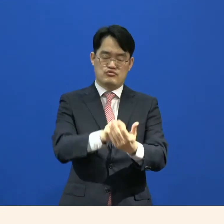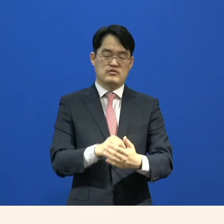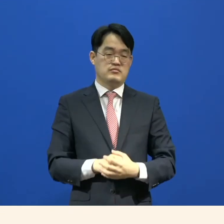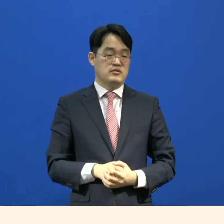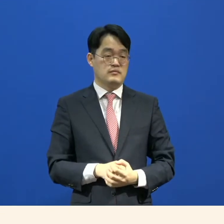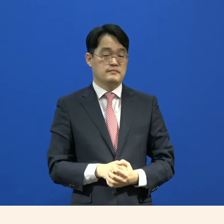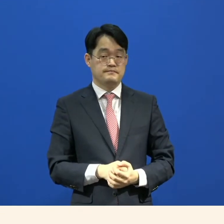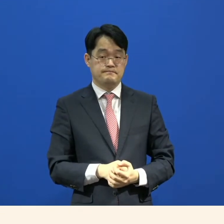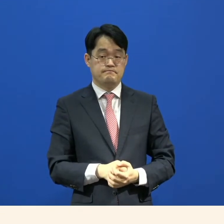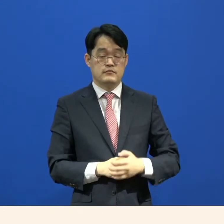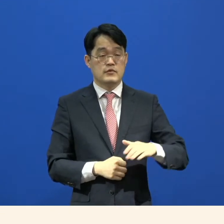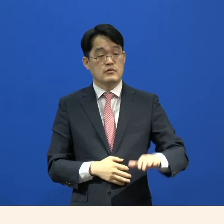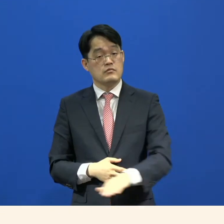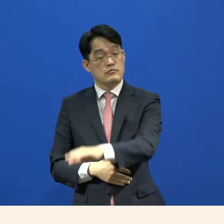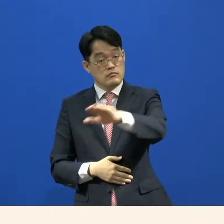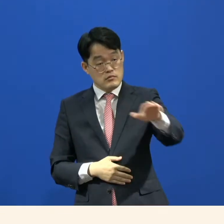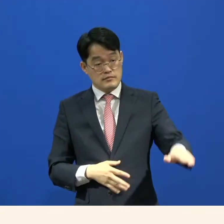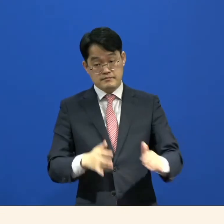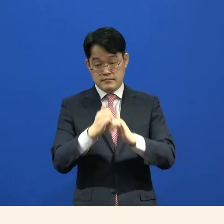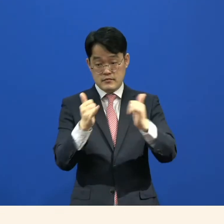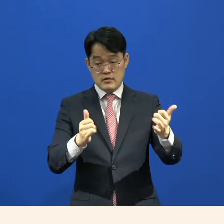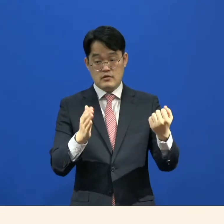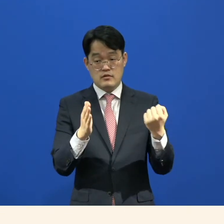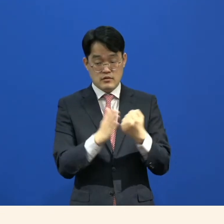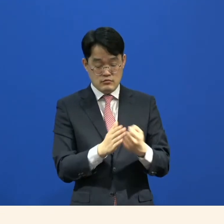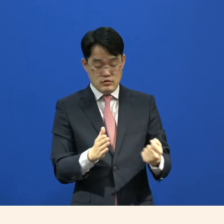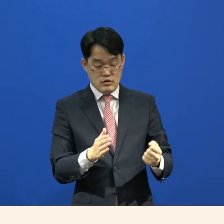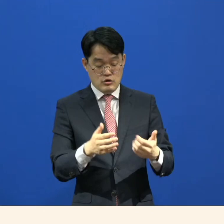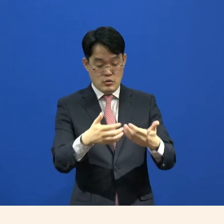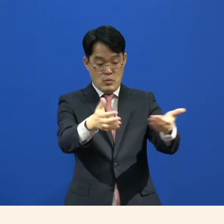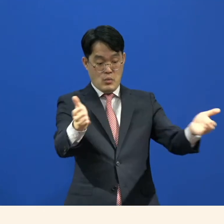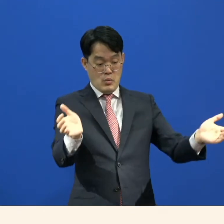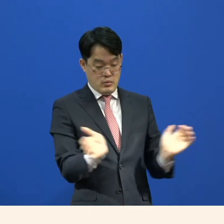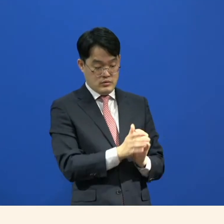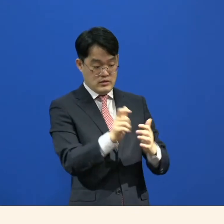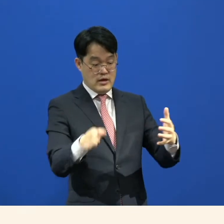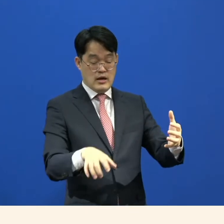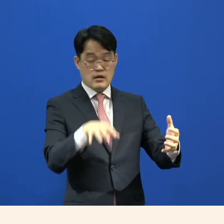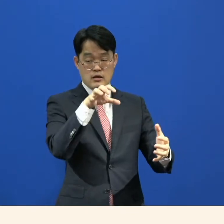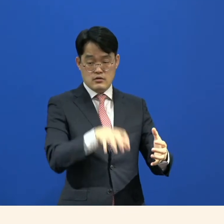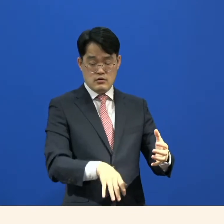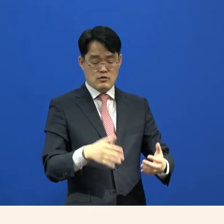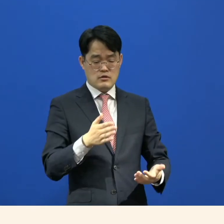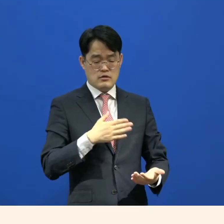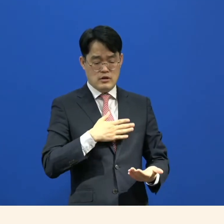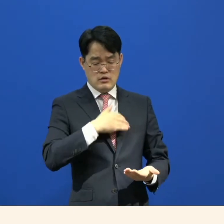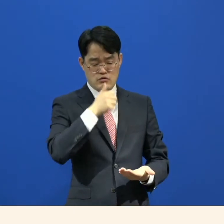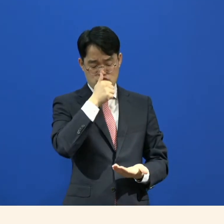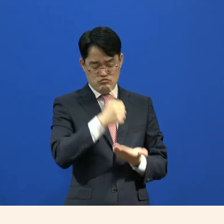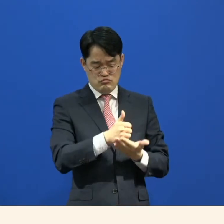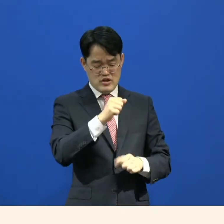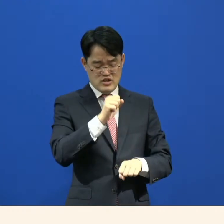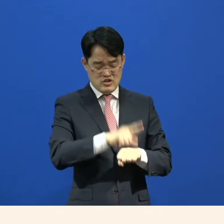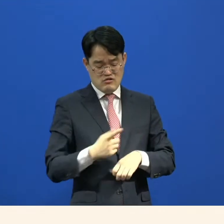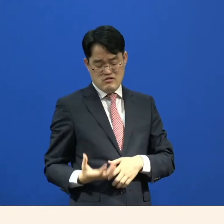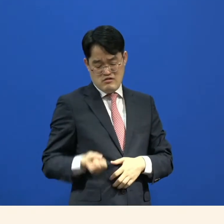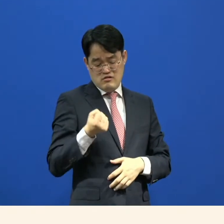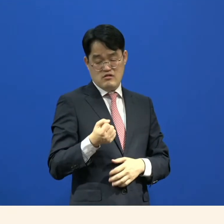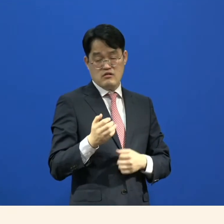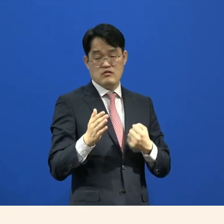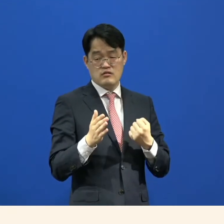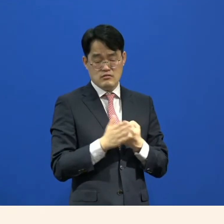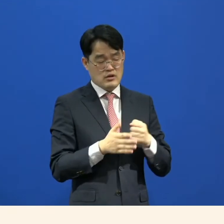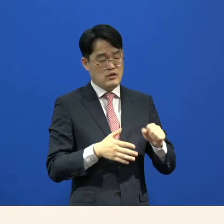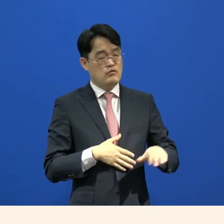그러니까 우리가 사람이기 때문에, 사람들의 공동체 안에 있기 때문에 우리의 재성이 언제든지 파고 들어와서 우리를 부패시킬 수 있는 가능성이 있다는